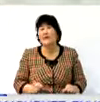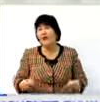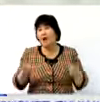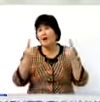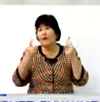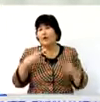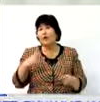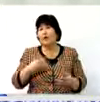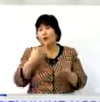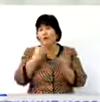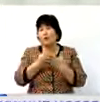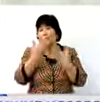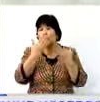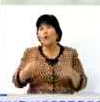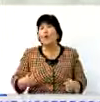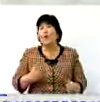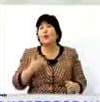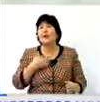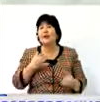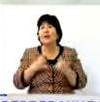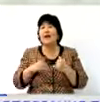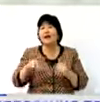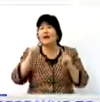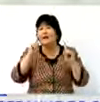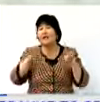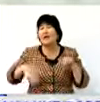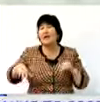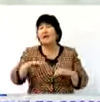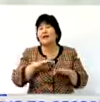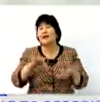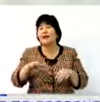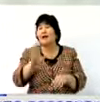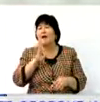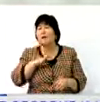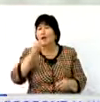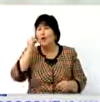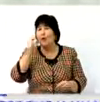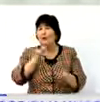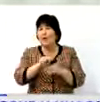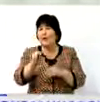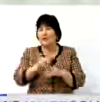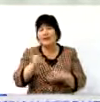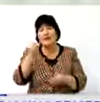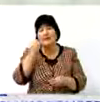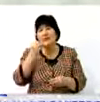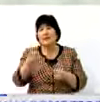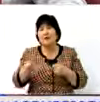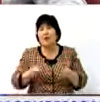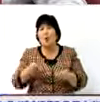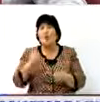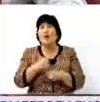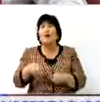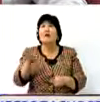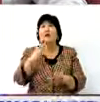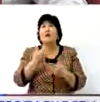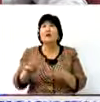Выдающаяся дочь своего народа, гордость нашей земли, известный в стране деятель. Она была мудрым наставником, талантливым руководителем. Всю